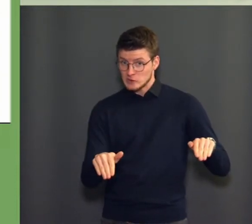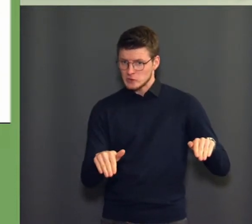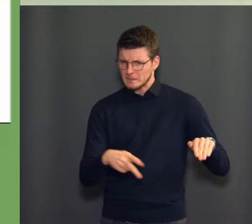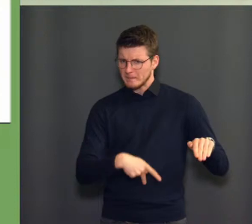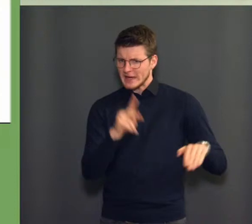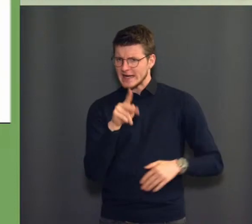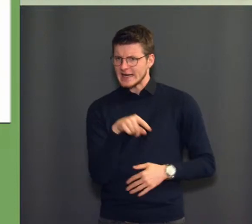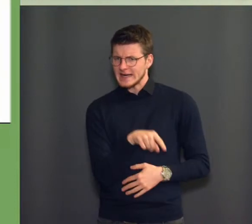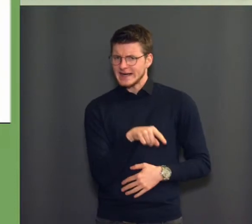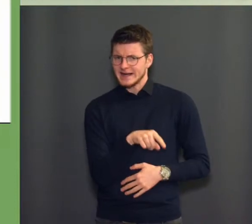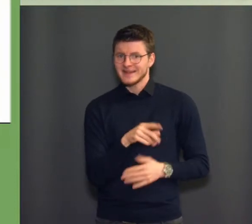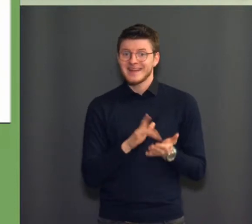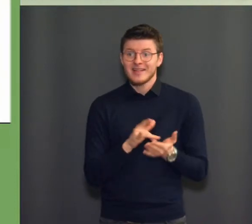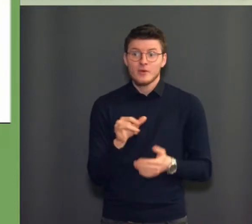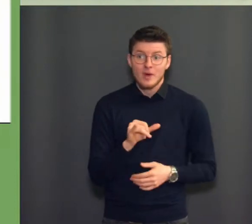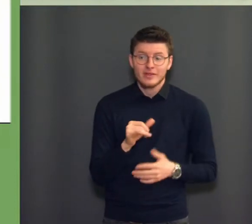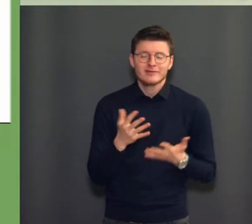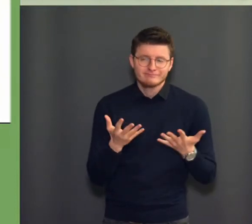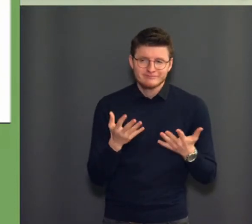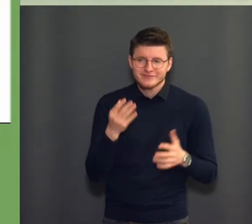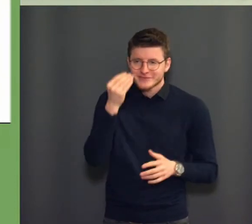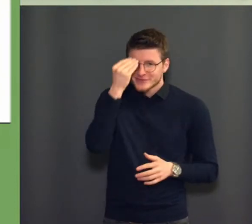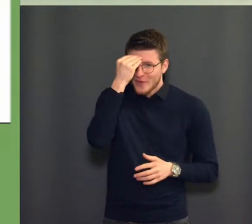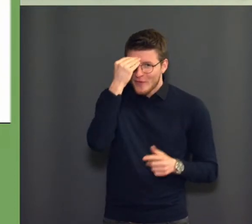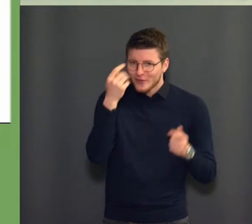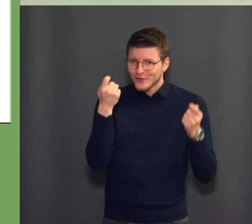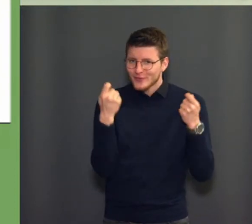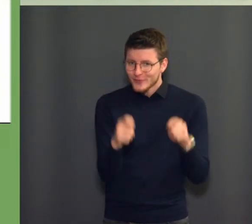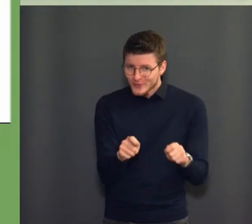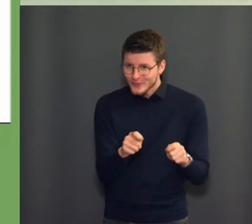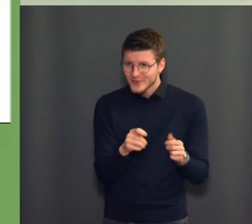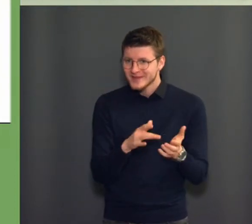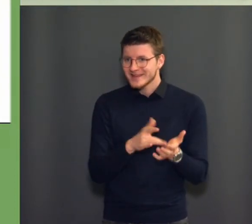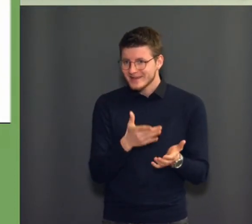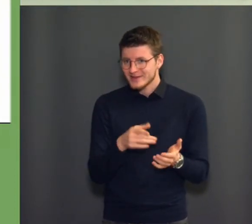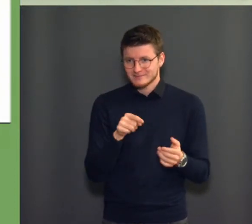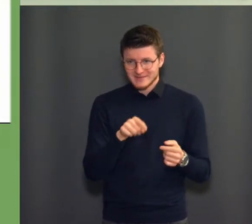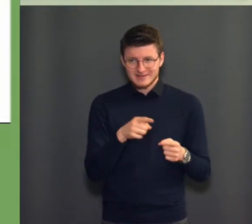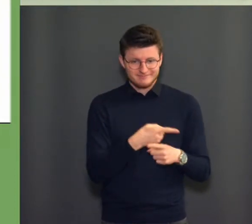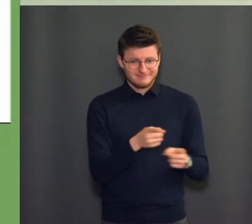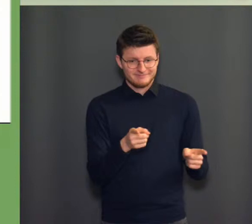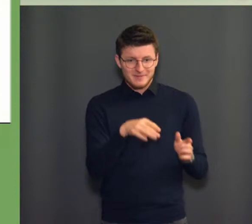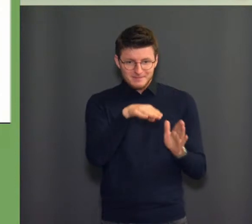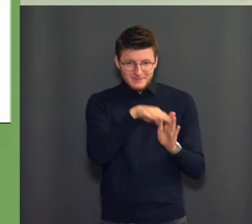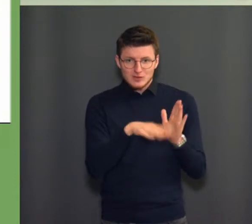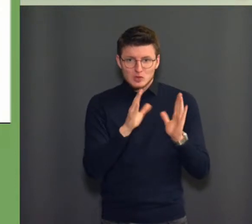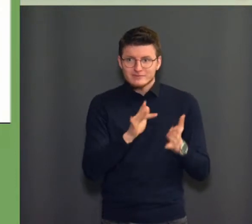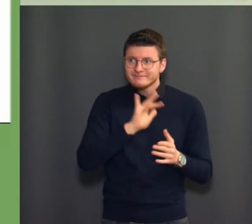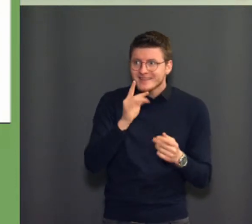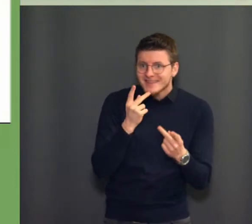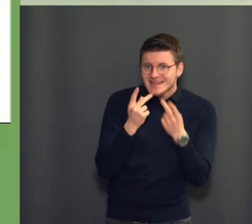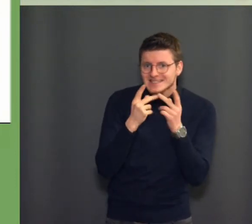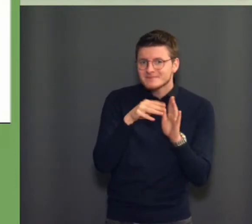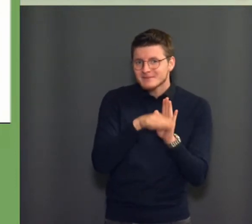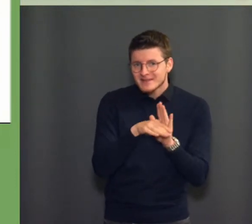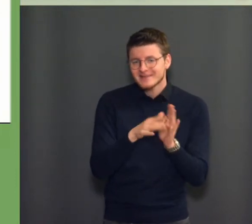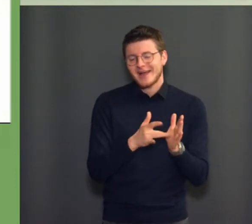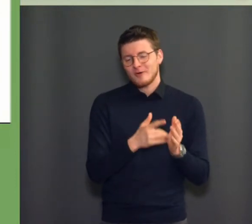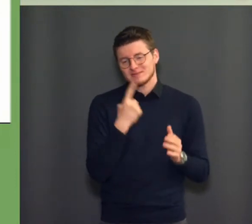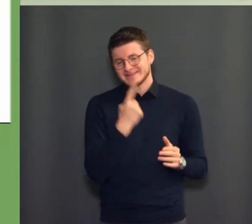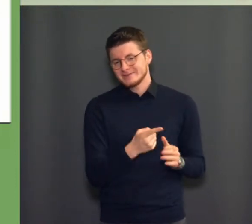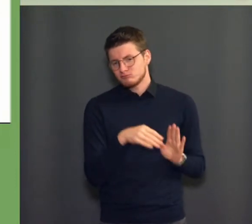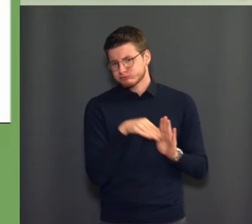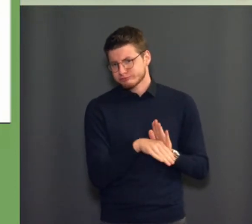aantal testen bij deze groep ook het sterkst is afgenomen. De meeste besmettingen zien we nog bij